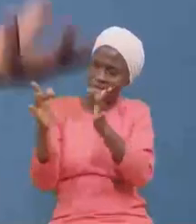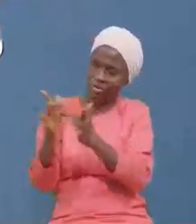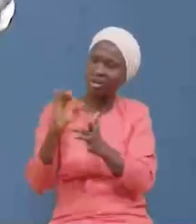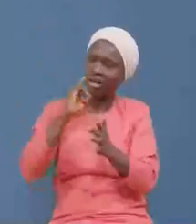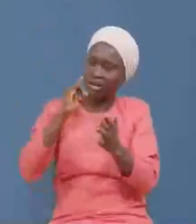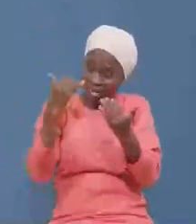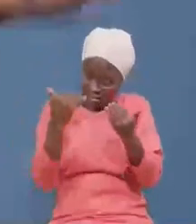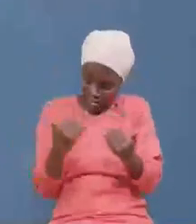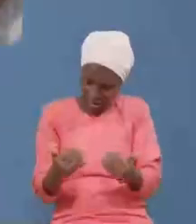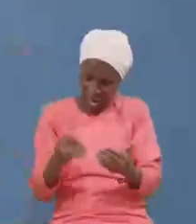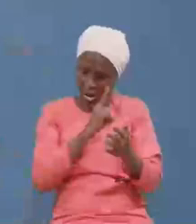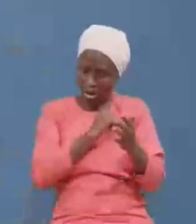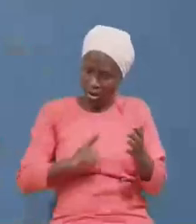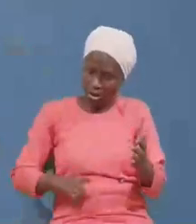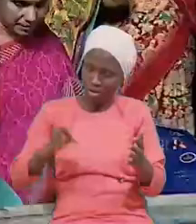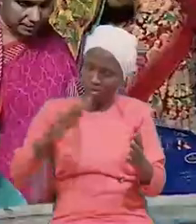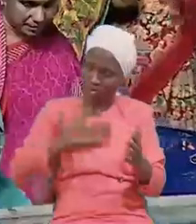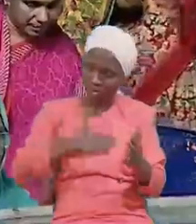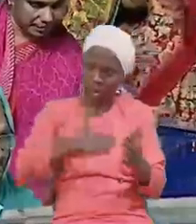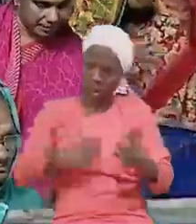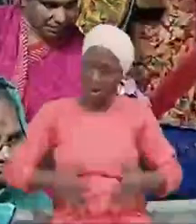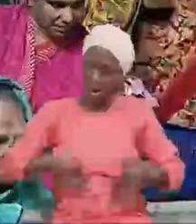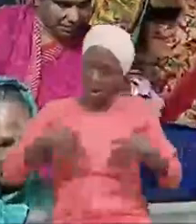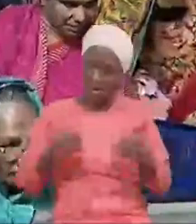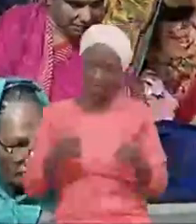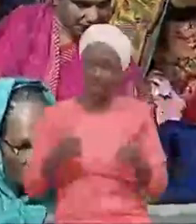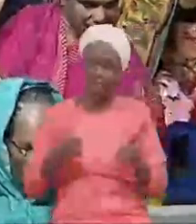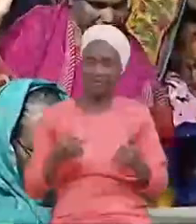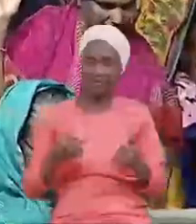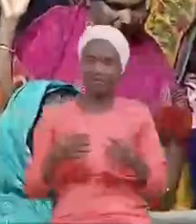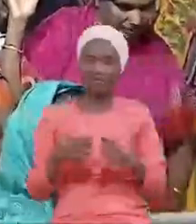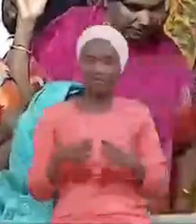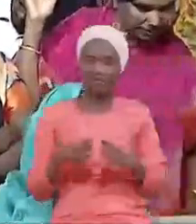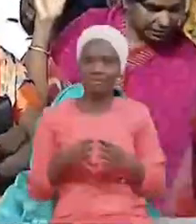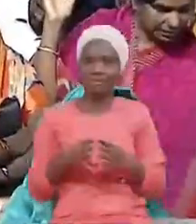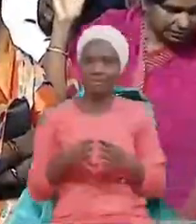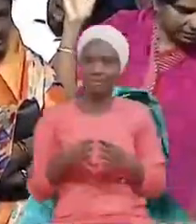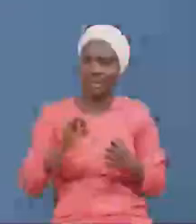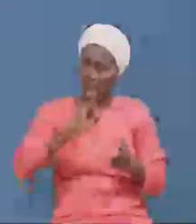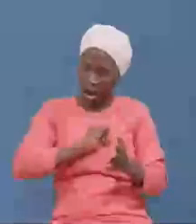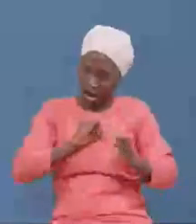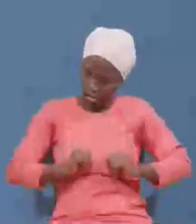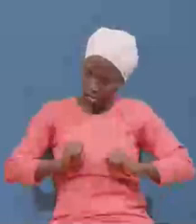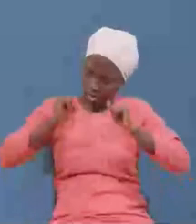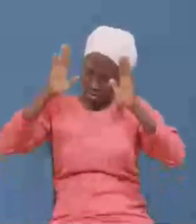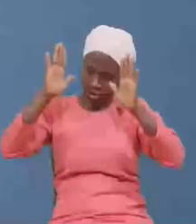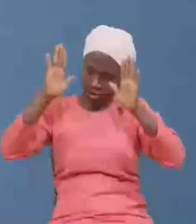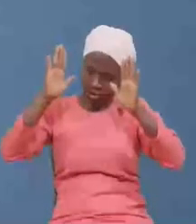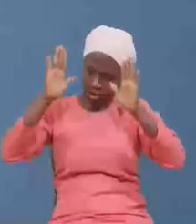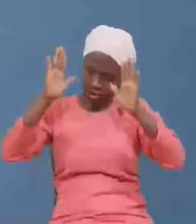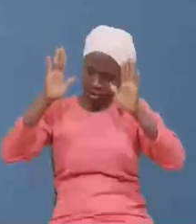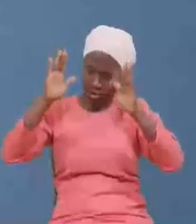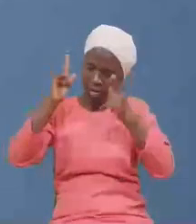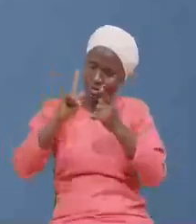que Jésus est maintenant le Seigneur de ma vie. Je me soumets à lui. Je me soumets